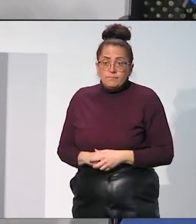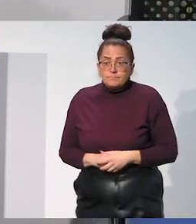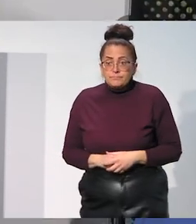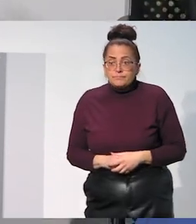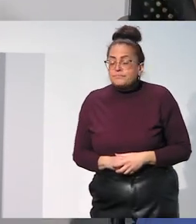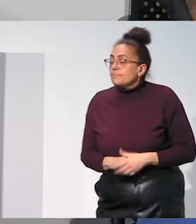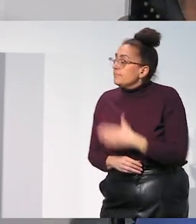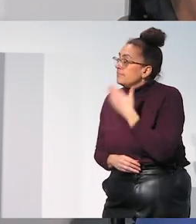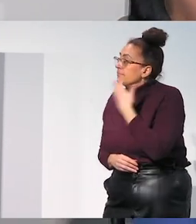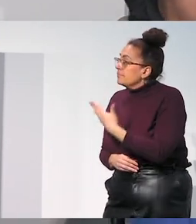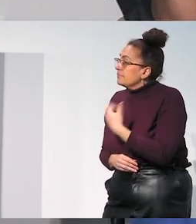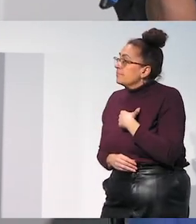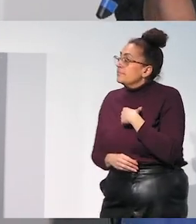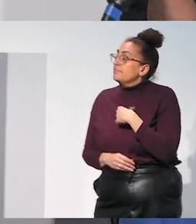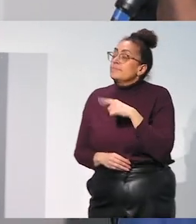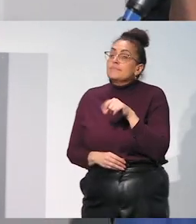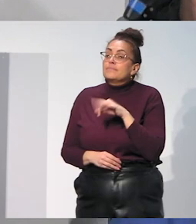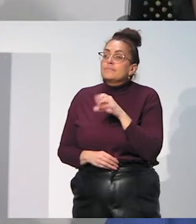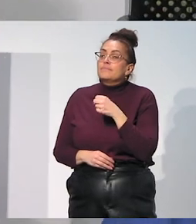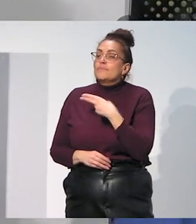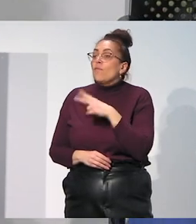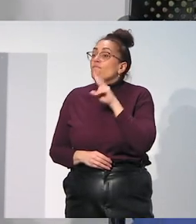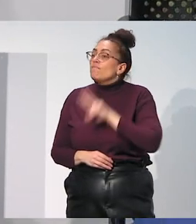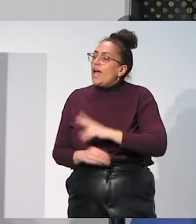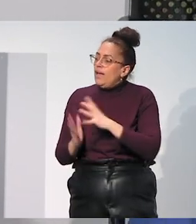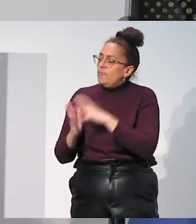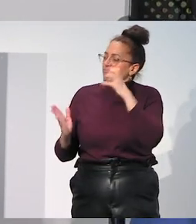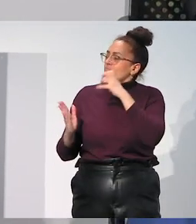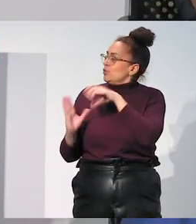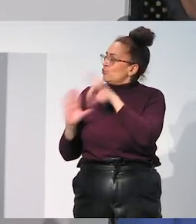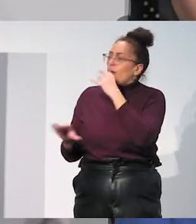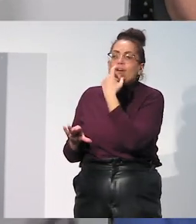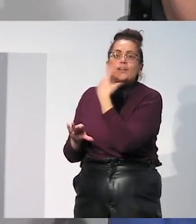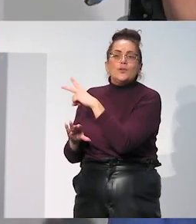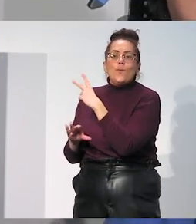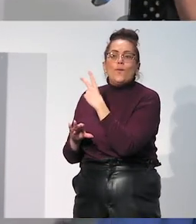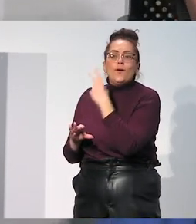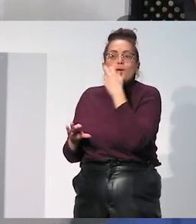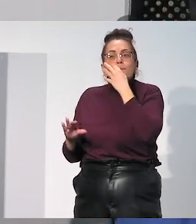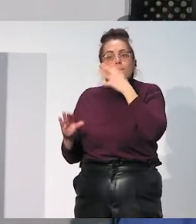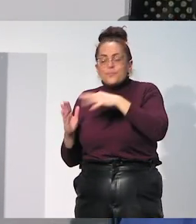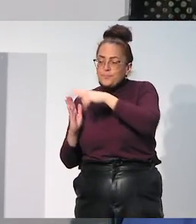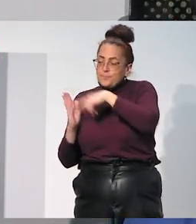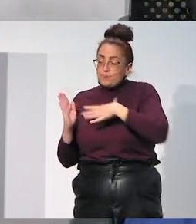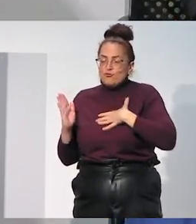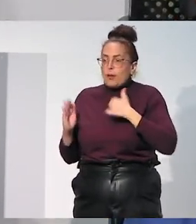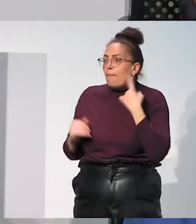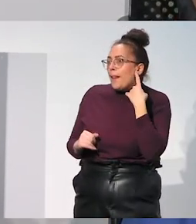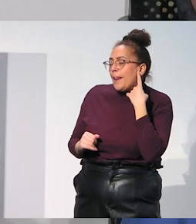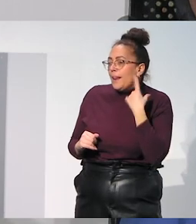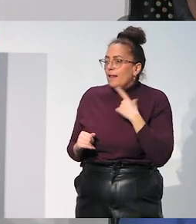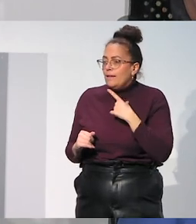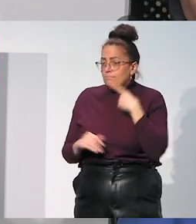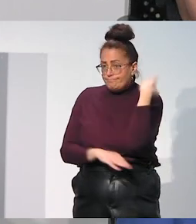Merci Marie-Hélène Lafont. Je voulais absolument vous entendre lire cet extrait, car il dit tout ce qu'on s'est dit jusqu'à maintenant, la fameuse